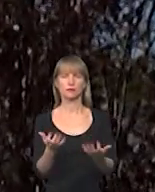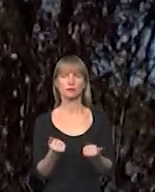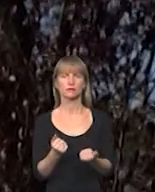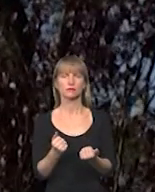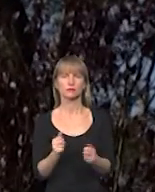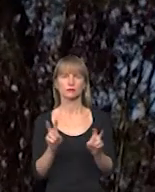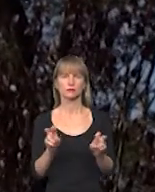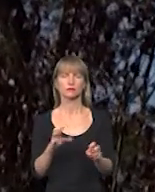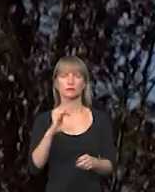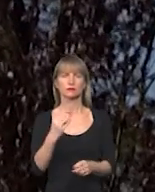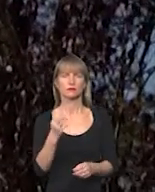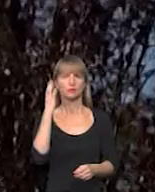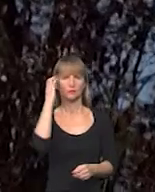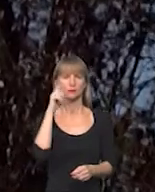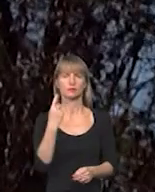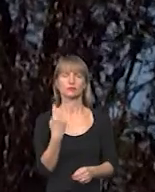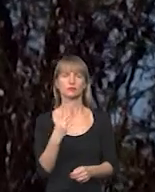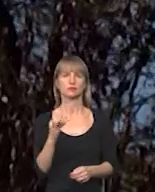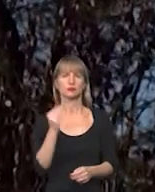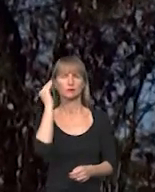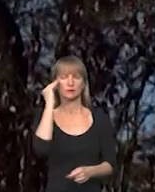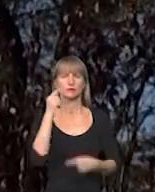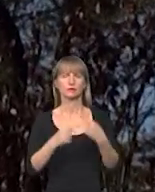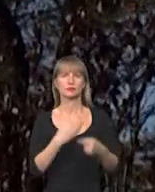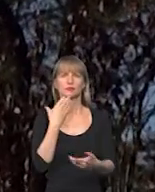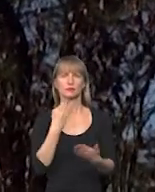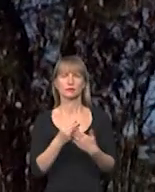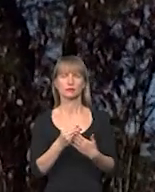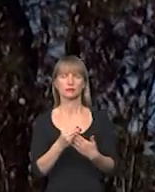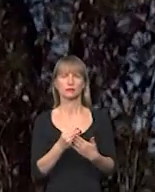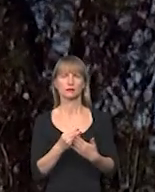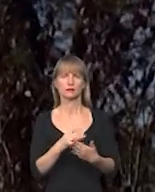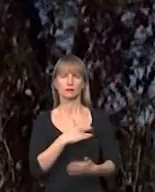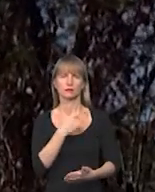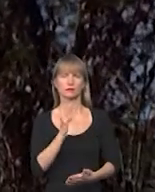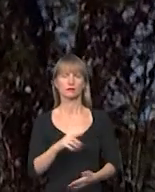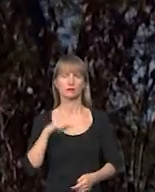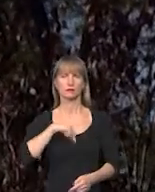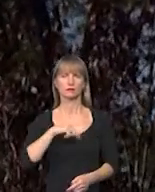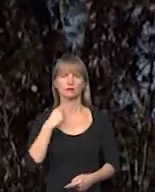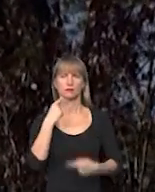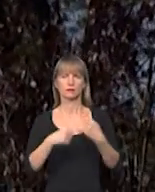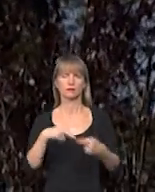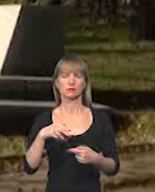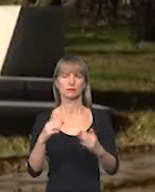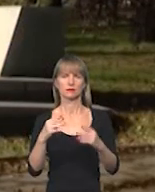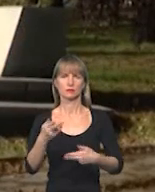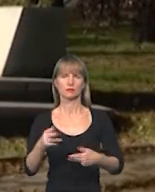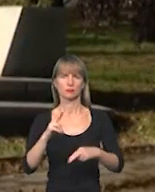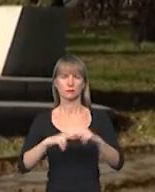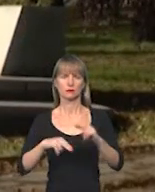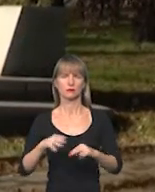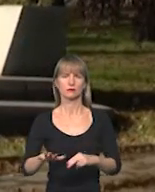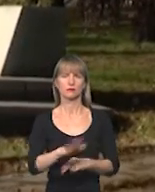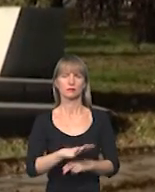прізвисько Саша Чорний. За однією з версій, через свій суворий характер. Він постійно ходив будівельним майданчиком,